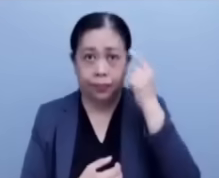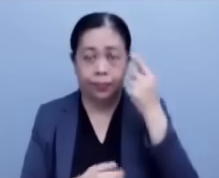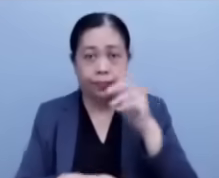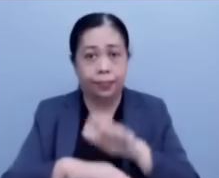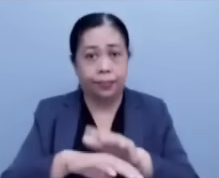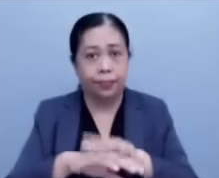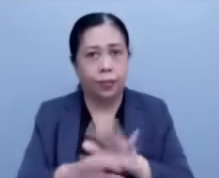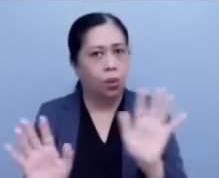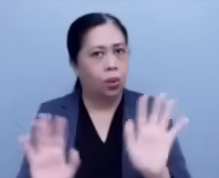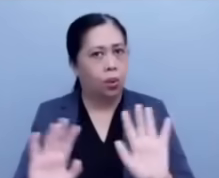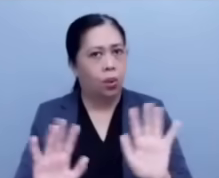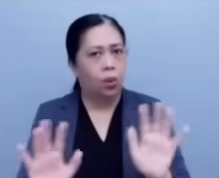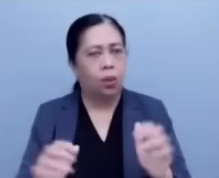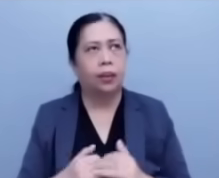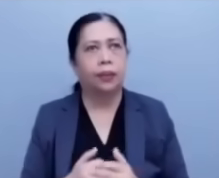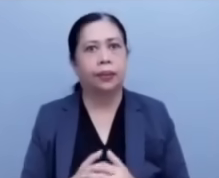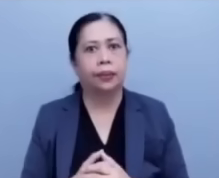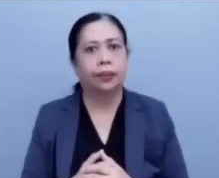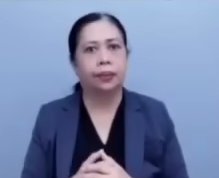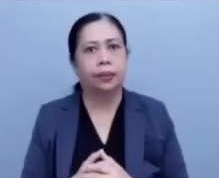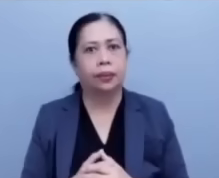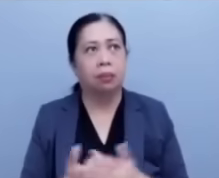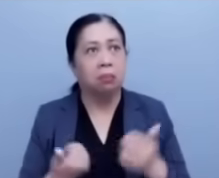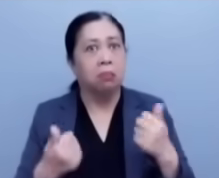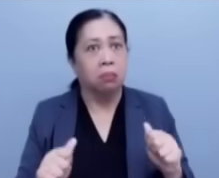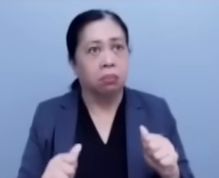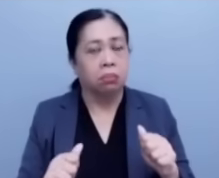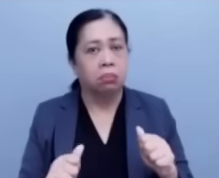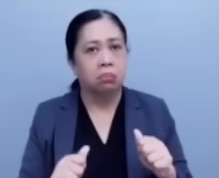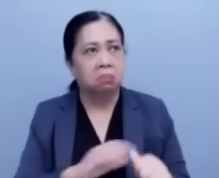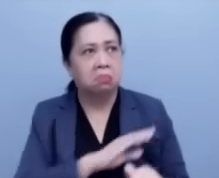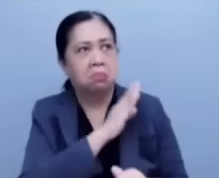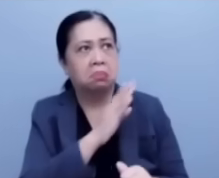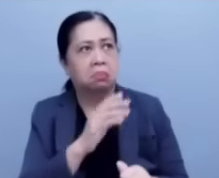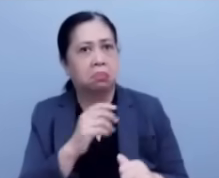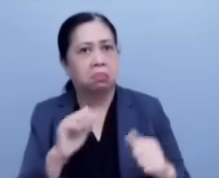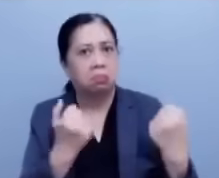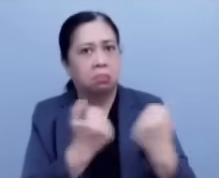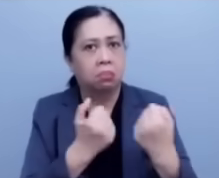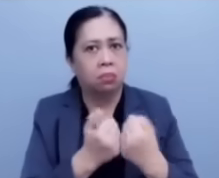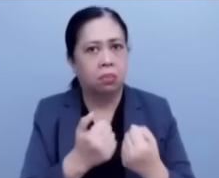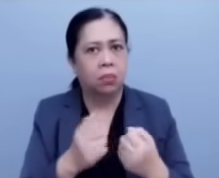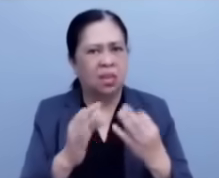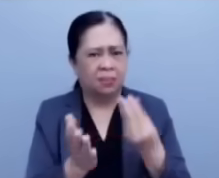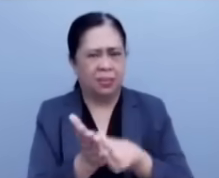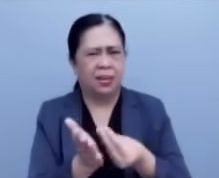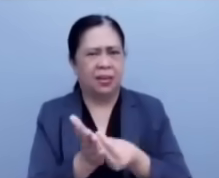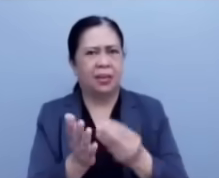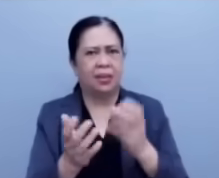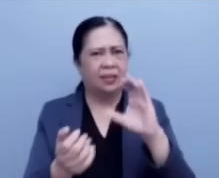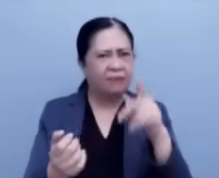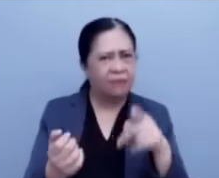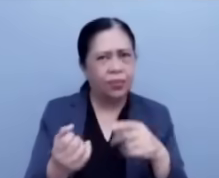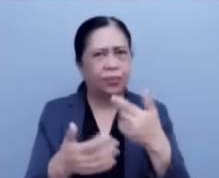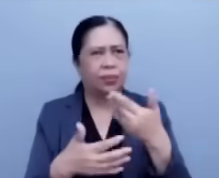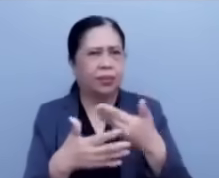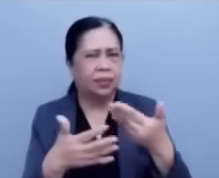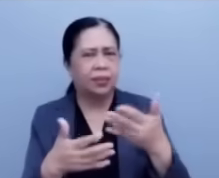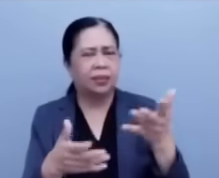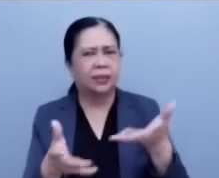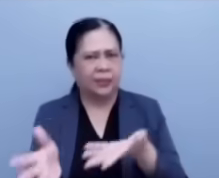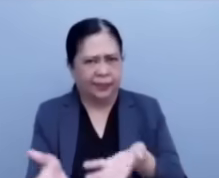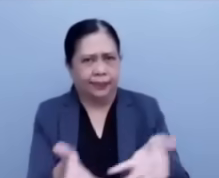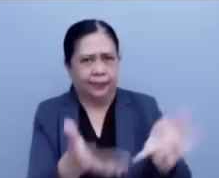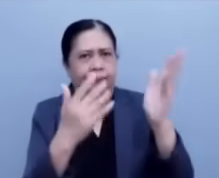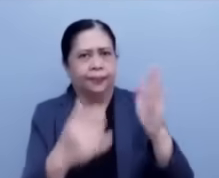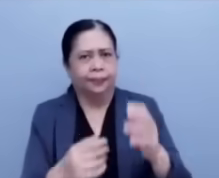huwag po nating mag-attempt na lumaban po at kung pera lamang po, mga cellphone po yung kailangan po ay kusa